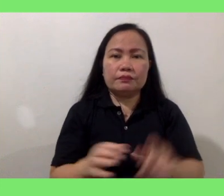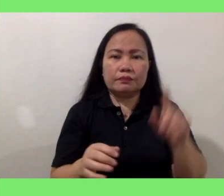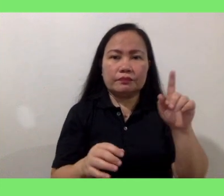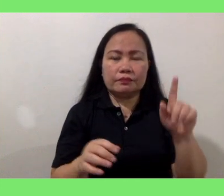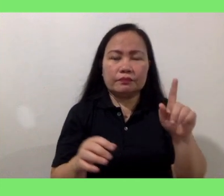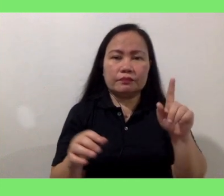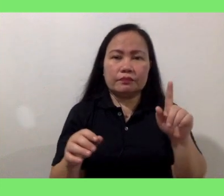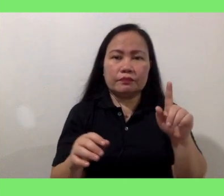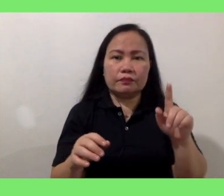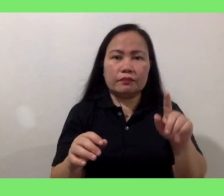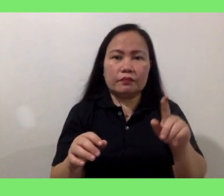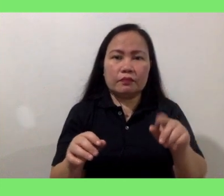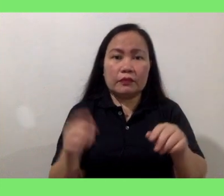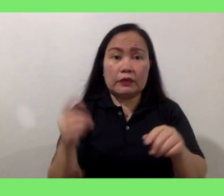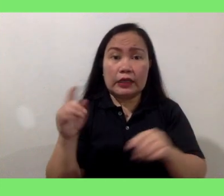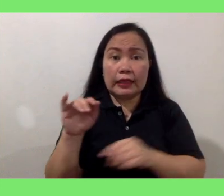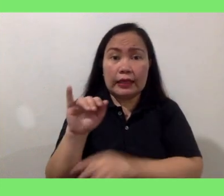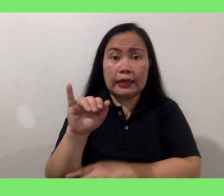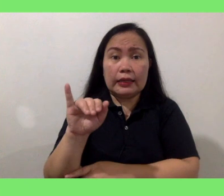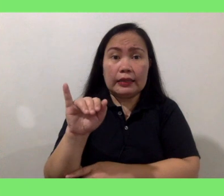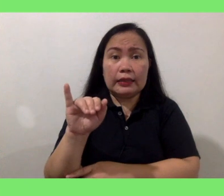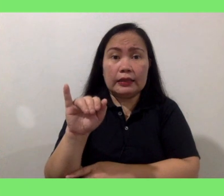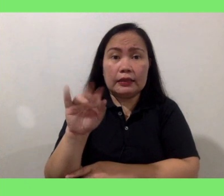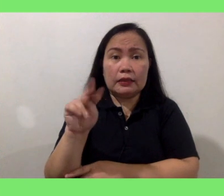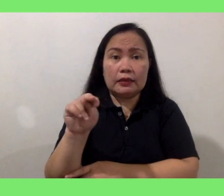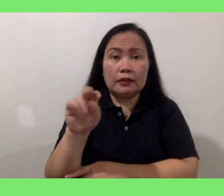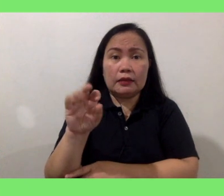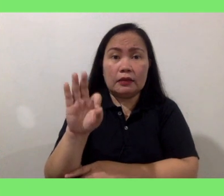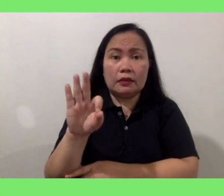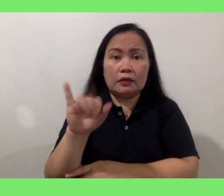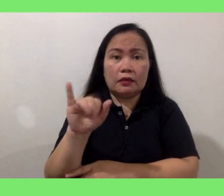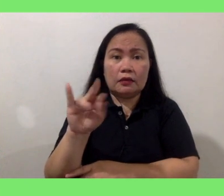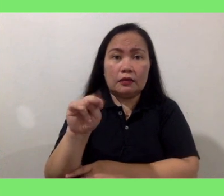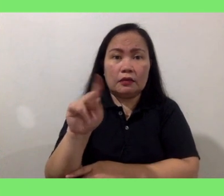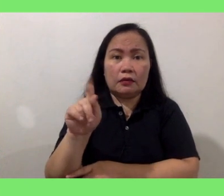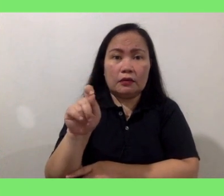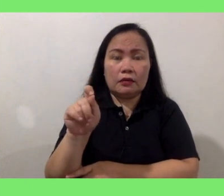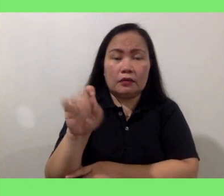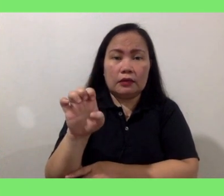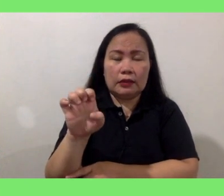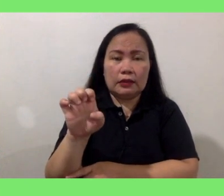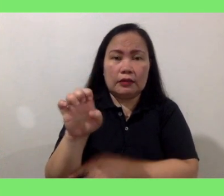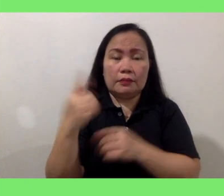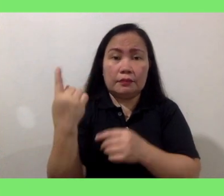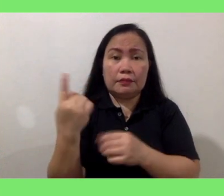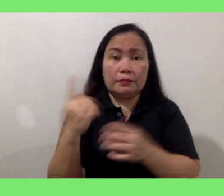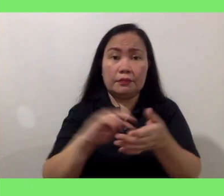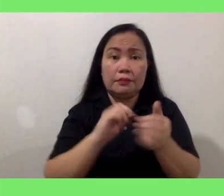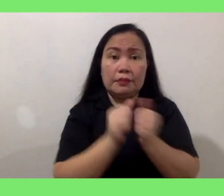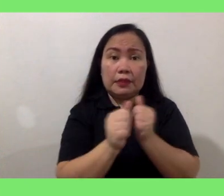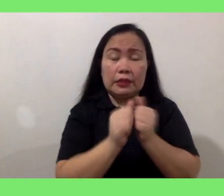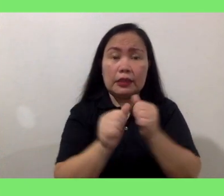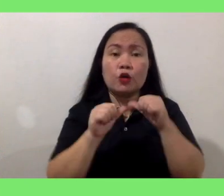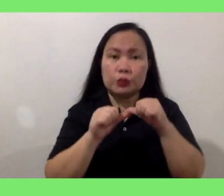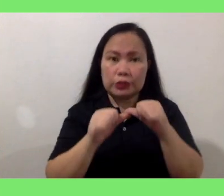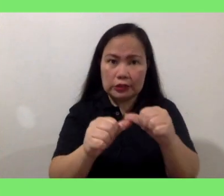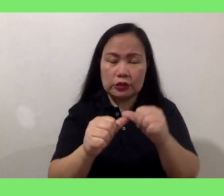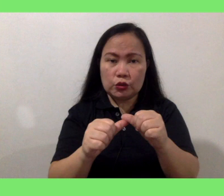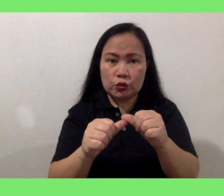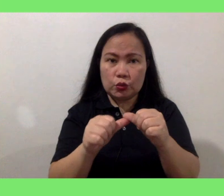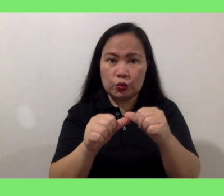kasi isang endpoint tayo dito at isang infinite direction. So, lagi pong mauuna dapat yung endpoint natin. So,